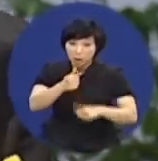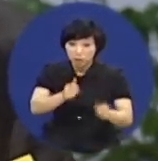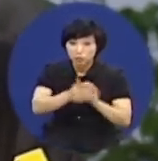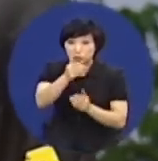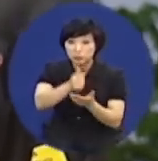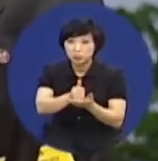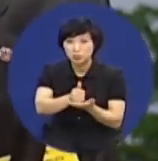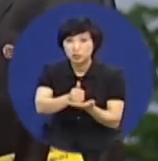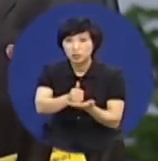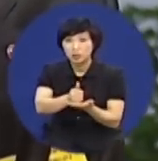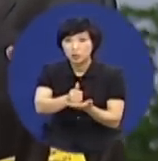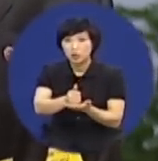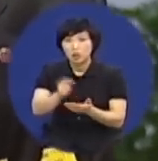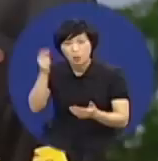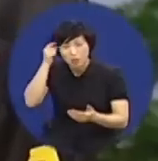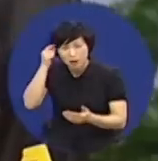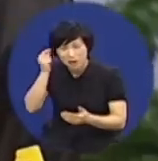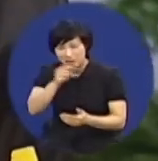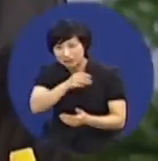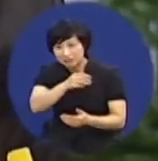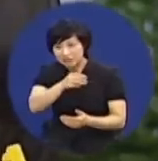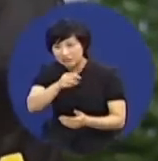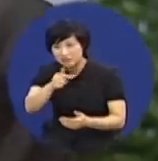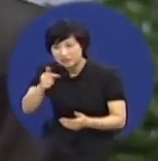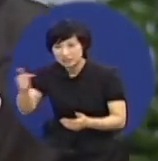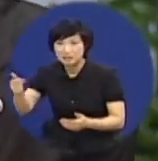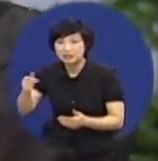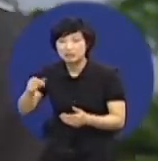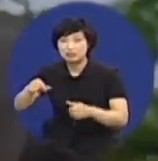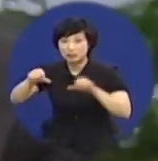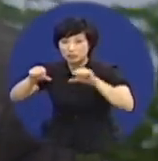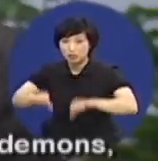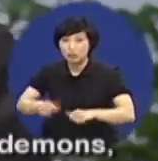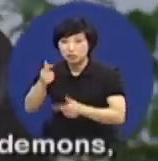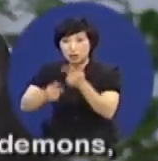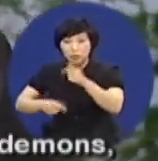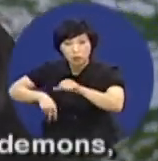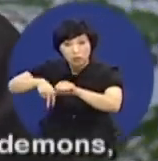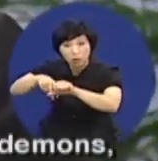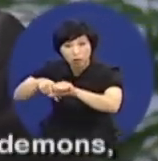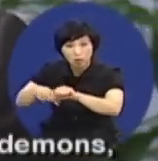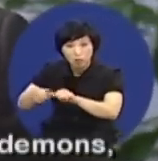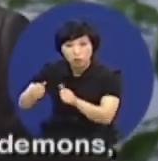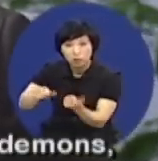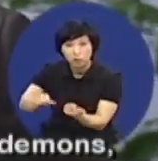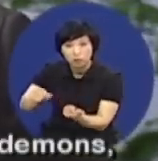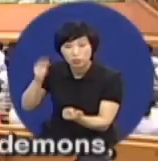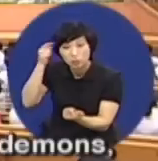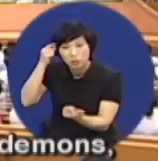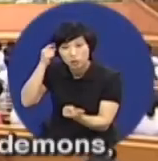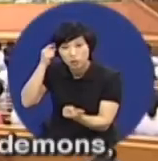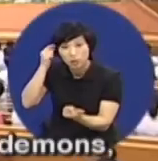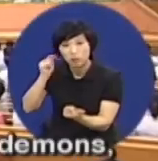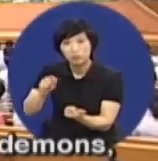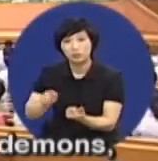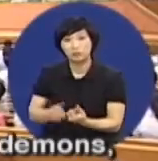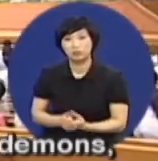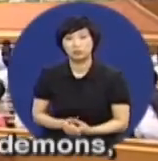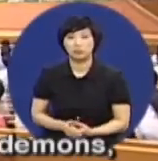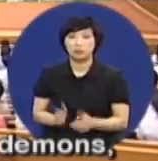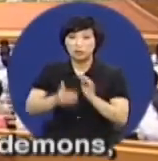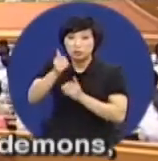神様の御子がどのような罪を犯したでしょうか。